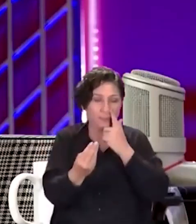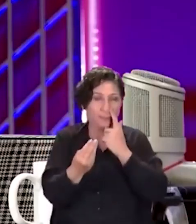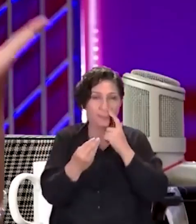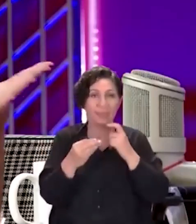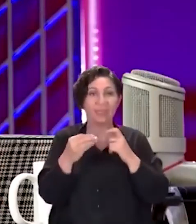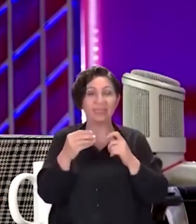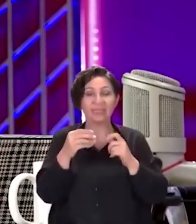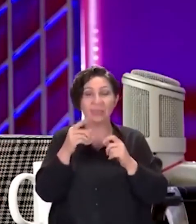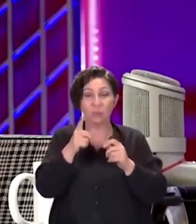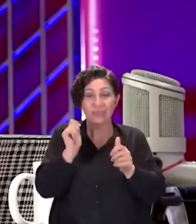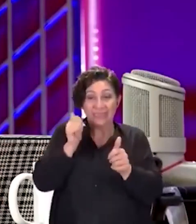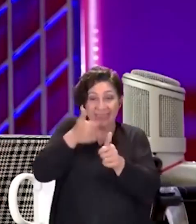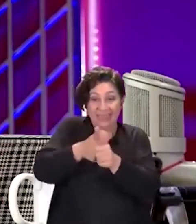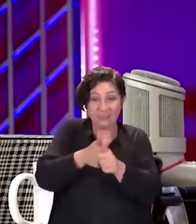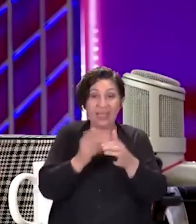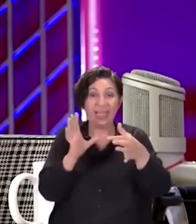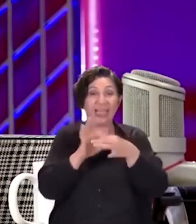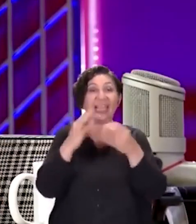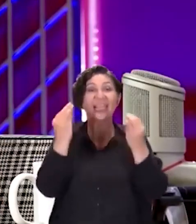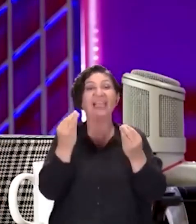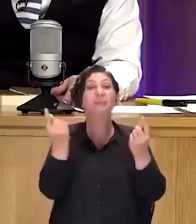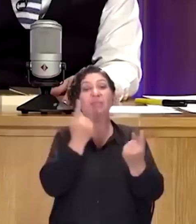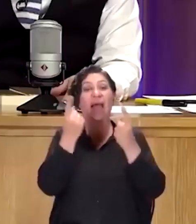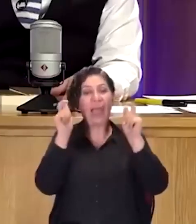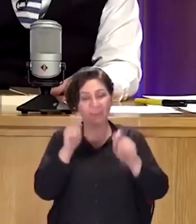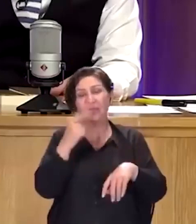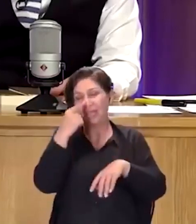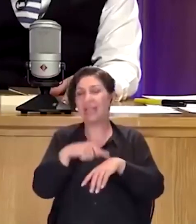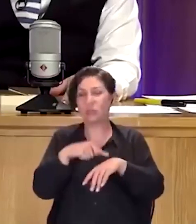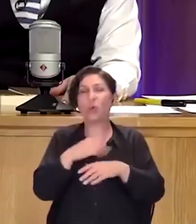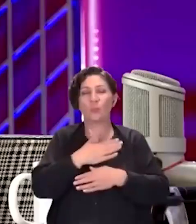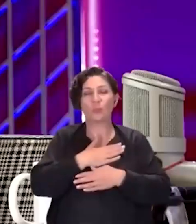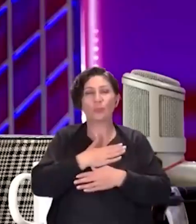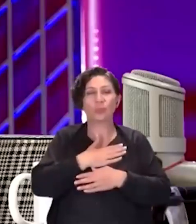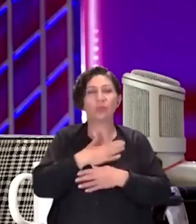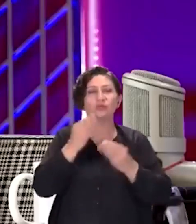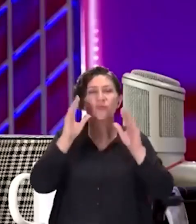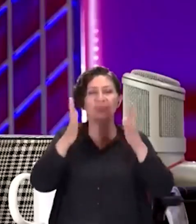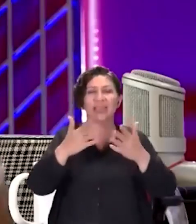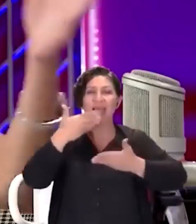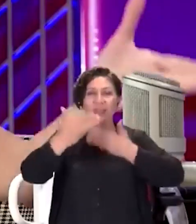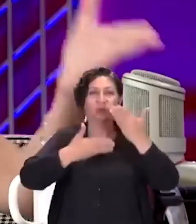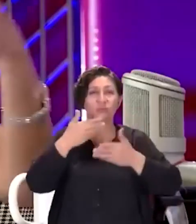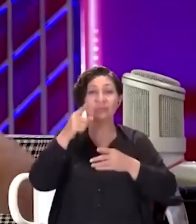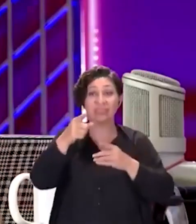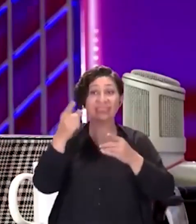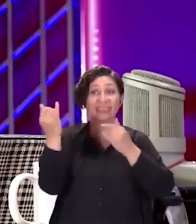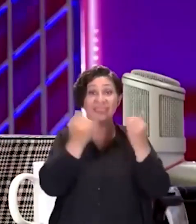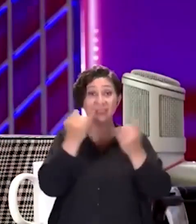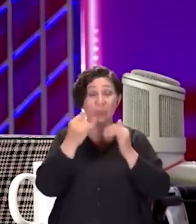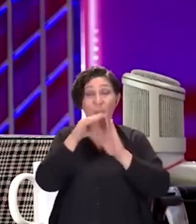Yani spiritüel danışmanlıkla ilgili iyi şeyler yaptığıma inanıyorum. Bunu birçok yerde savunmaya çalıştım. Sizin